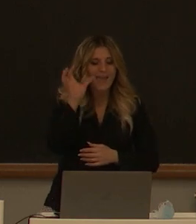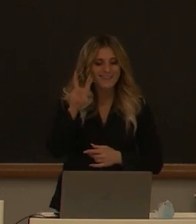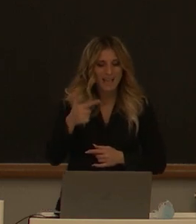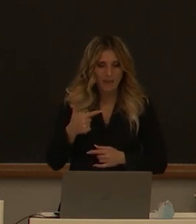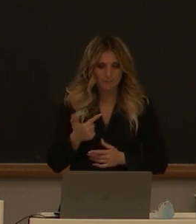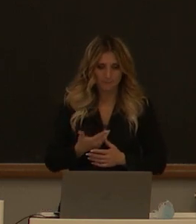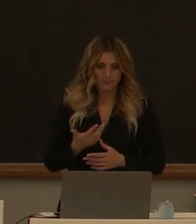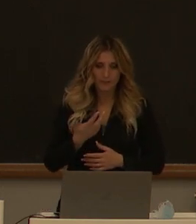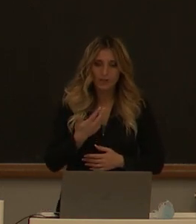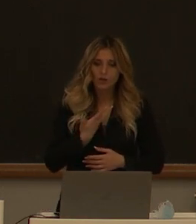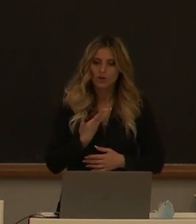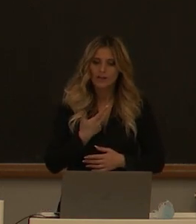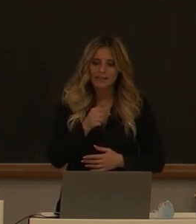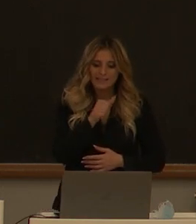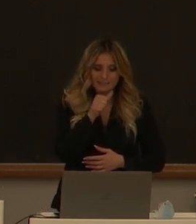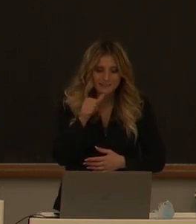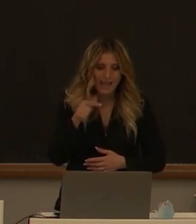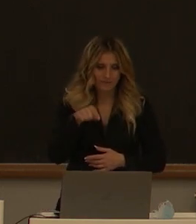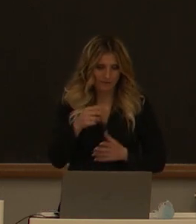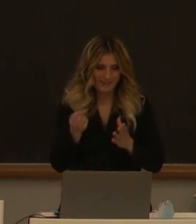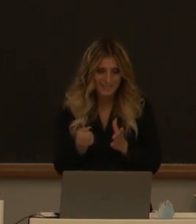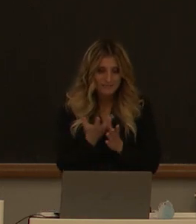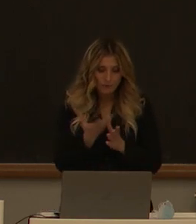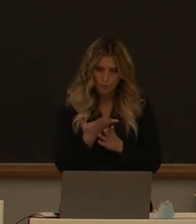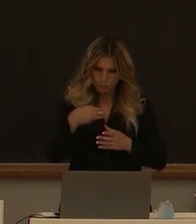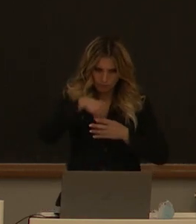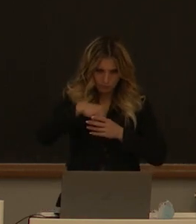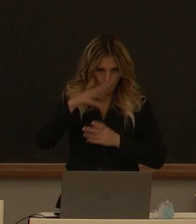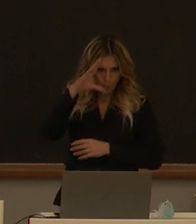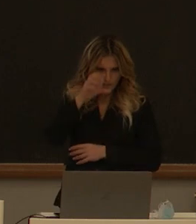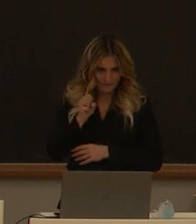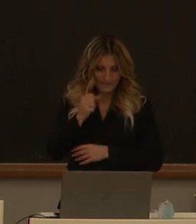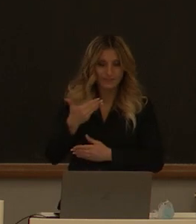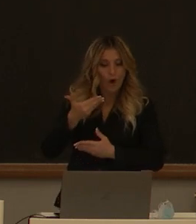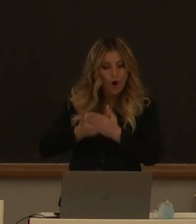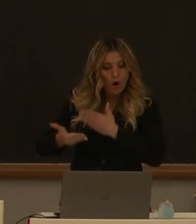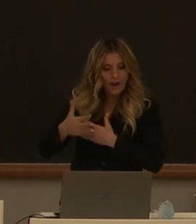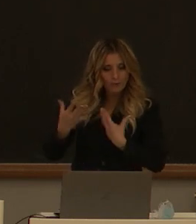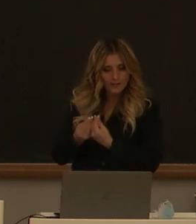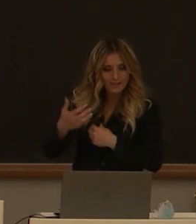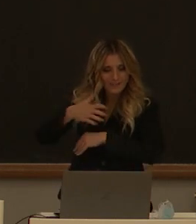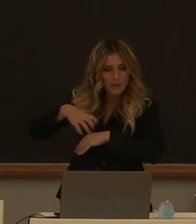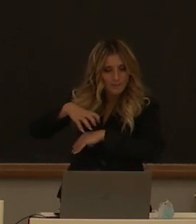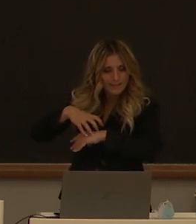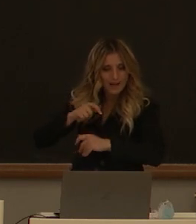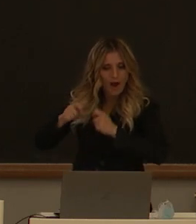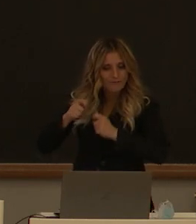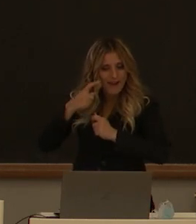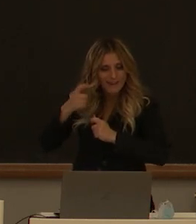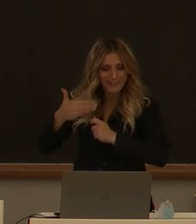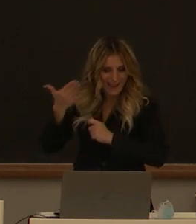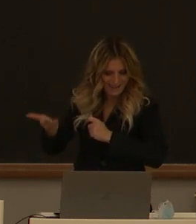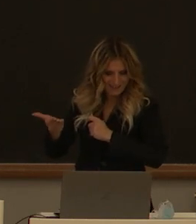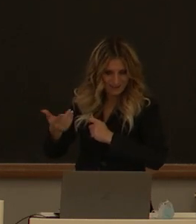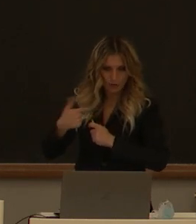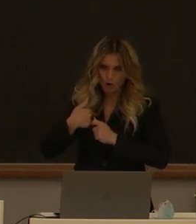potuto sviluppare presso la nostra università, in collaborazione con il Ministero degli Affari Esteri e Cooperazione Internazionale,